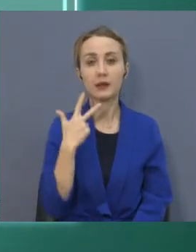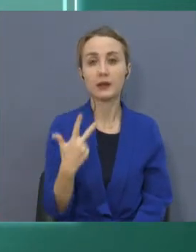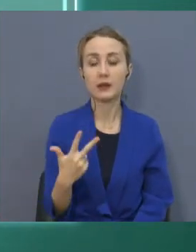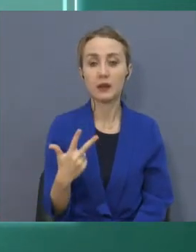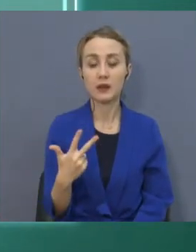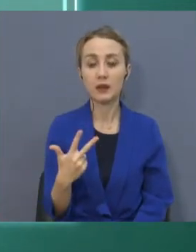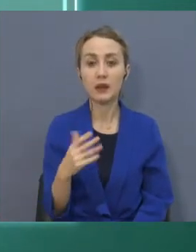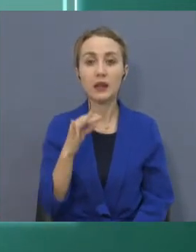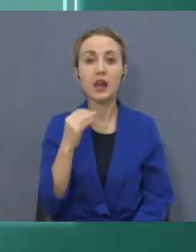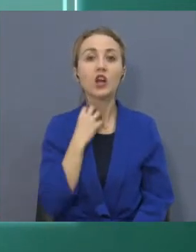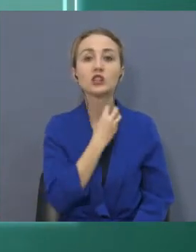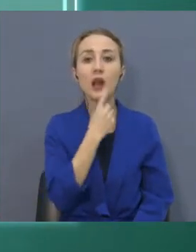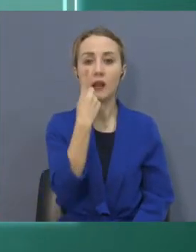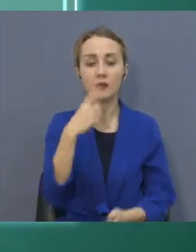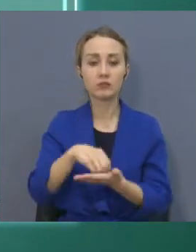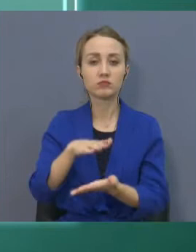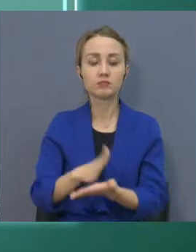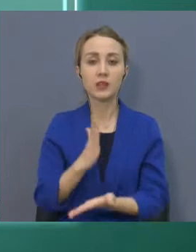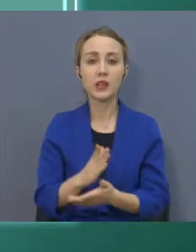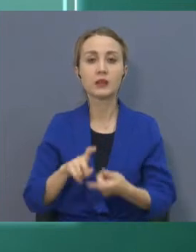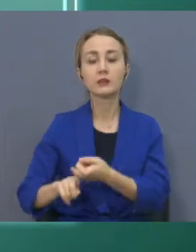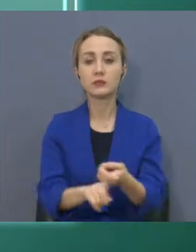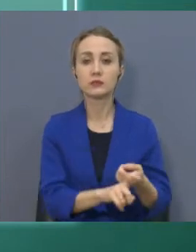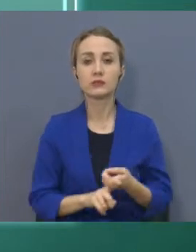случай зафиксирован в Казалардинской области.